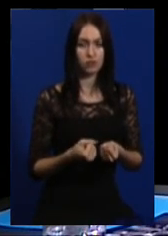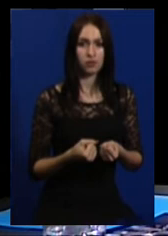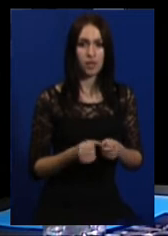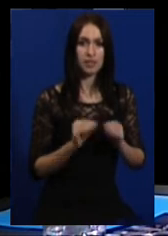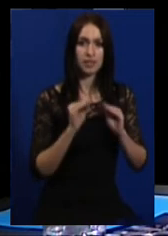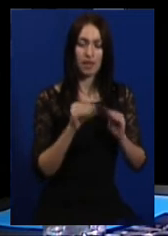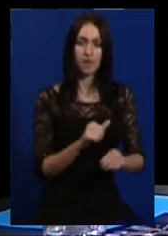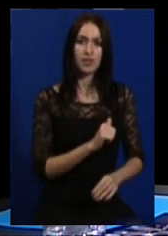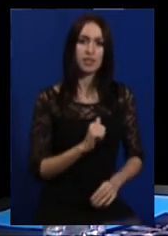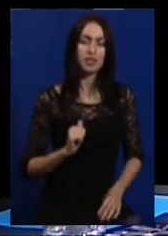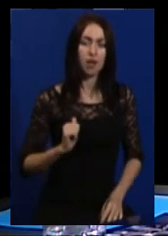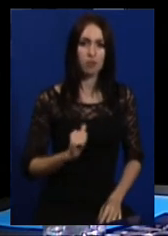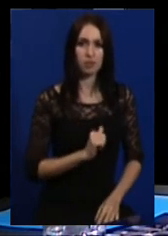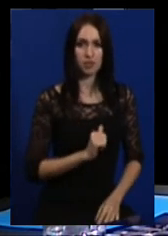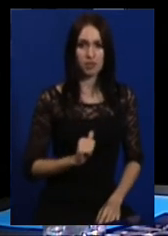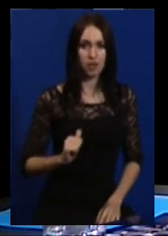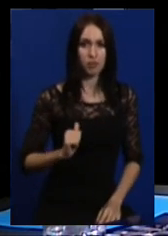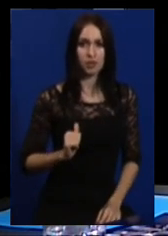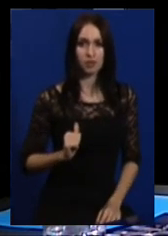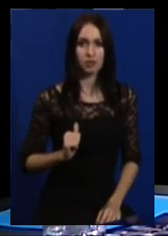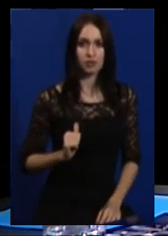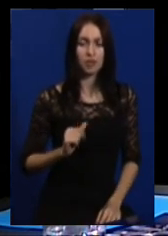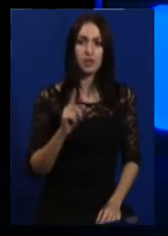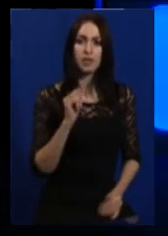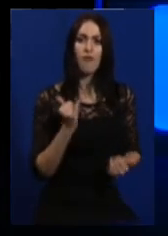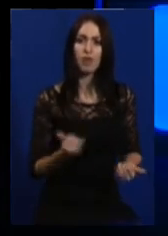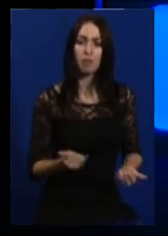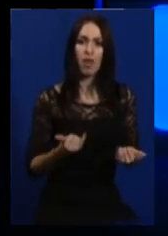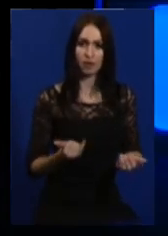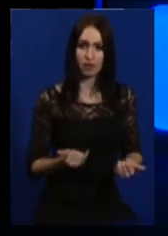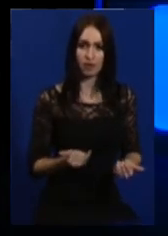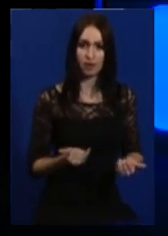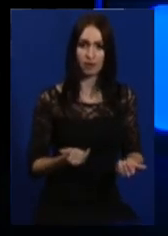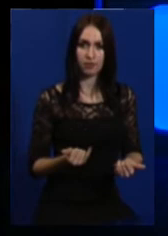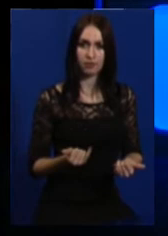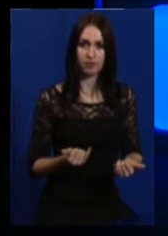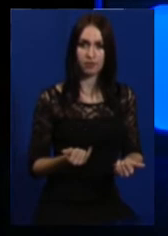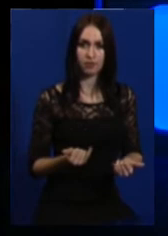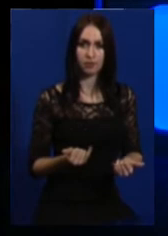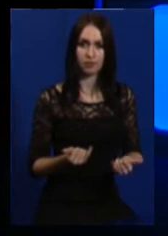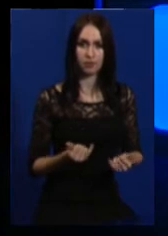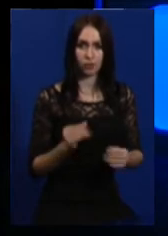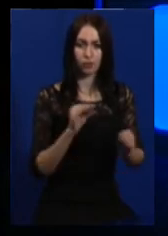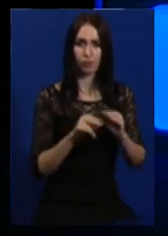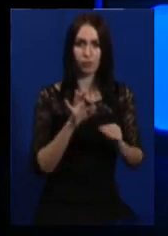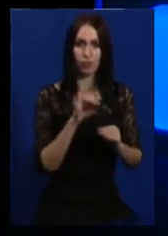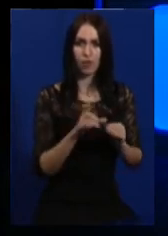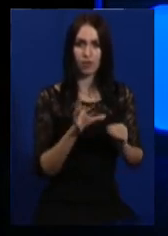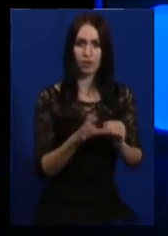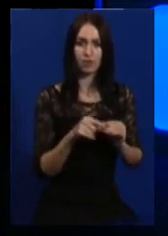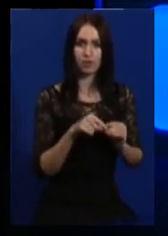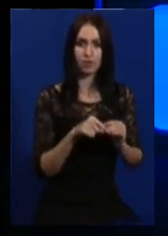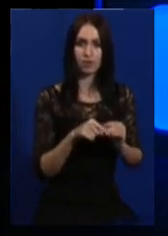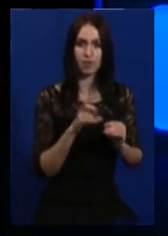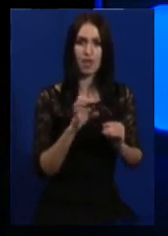самые самые современные составляющие которые протез на